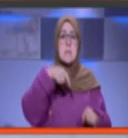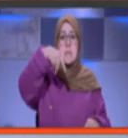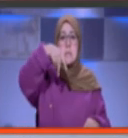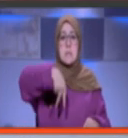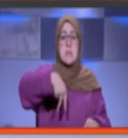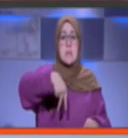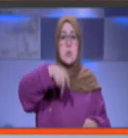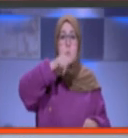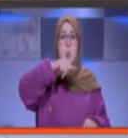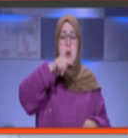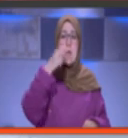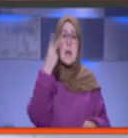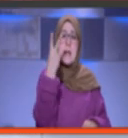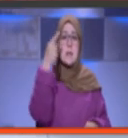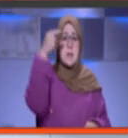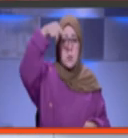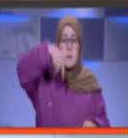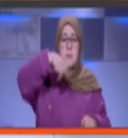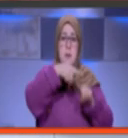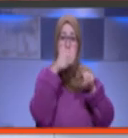2.8% و